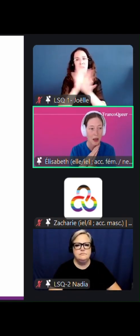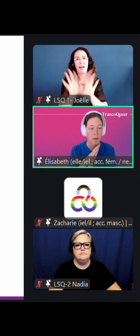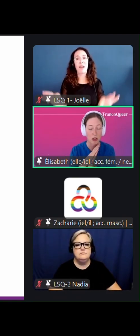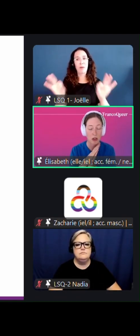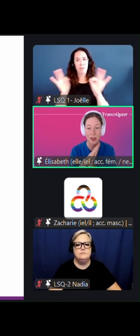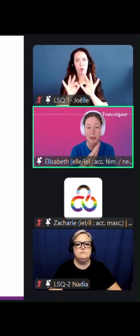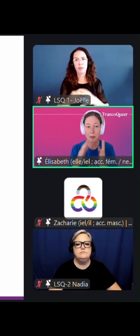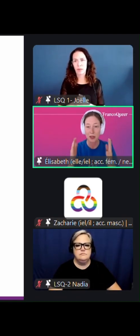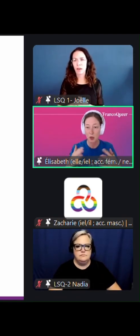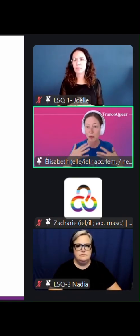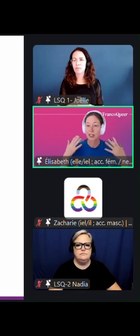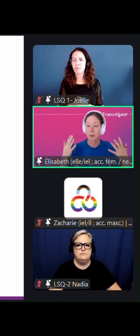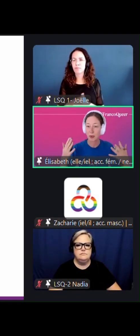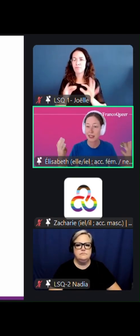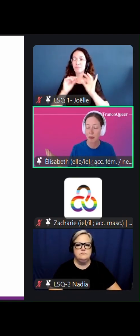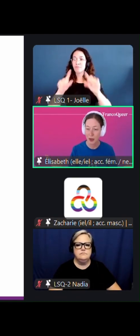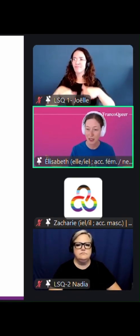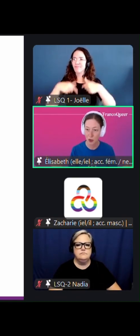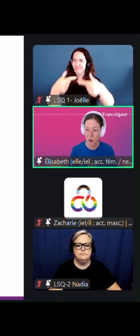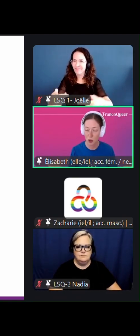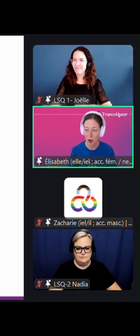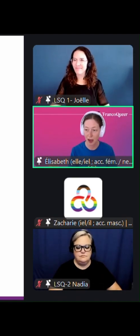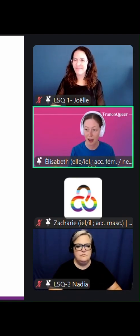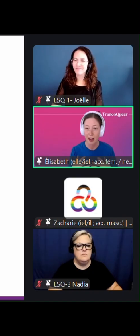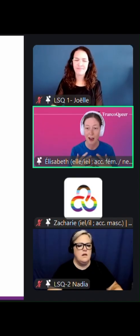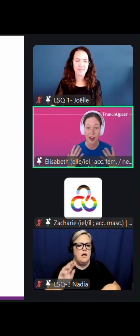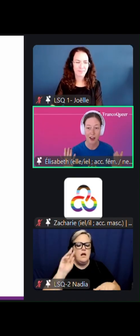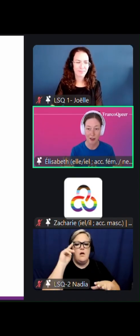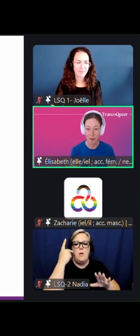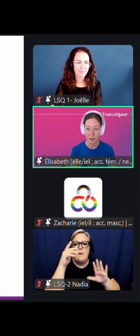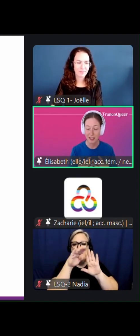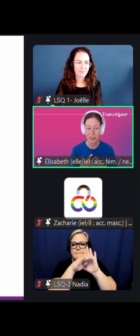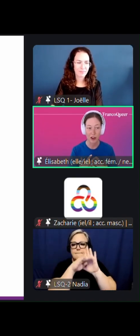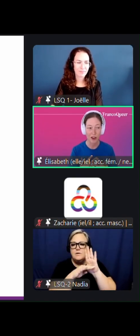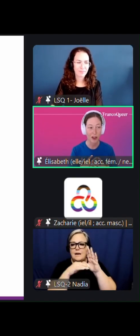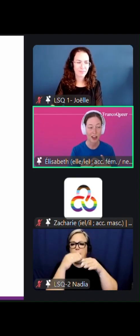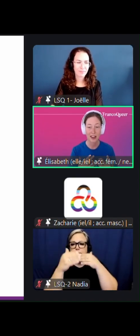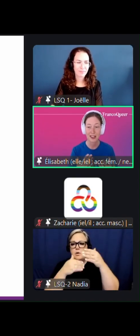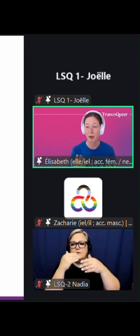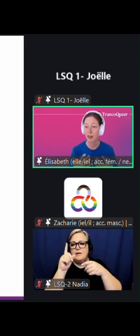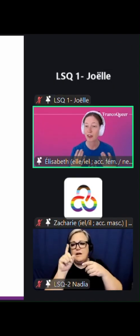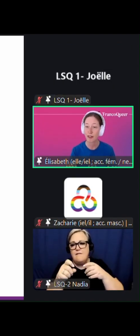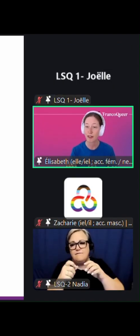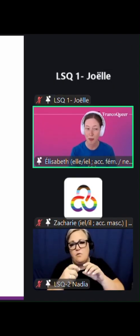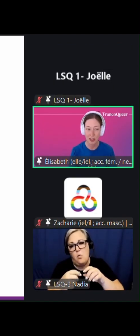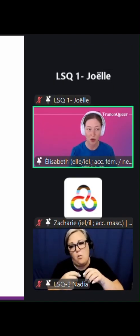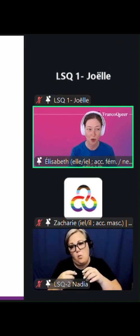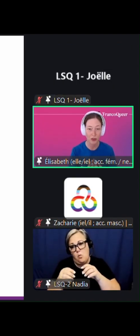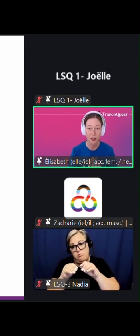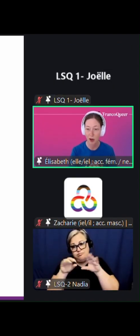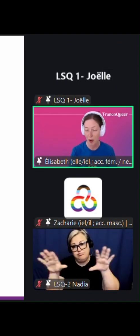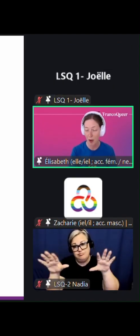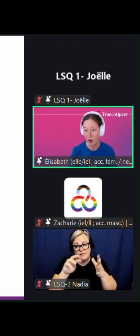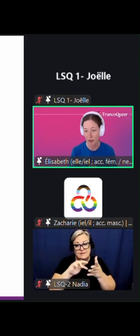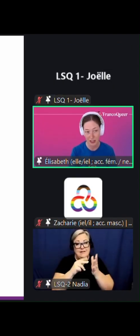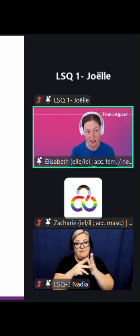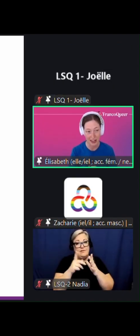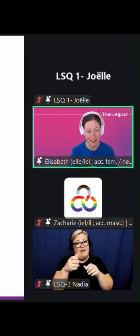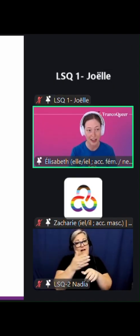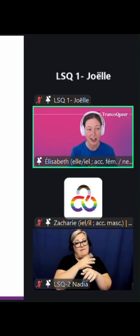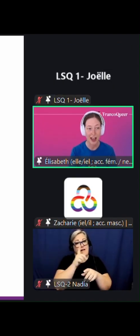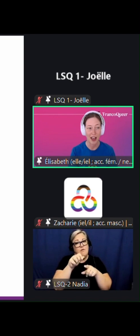important. Ensuite, bien sûr, pour que ces politiques et procédures soient mises en vigueur, ça prend de la formation, de